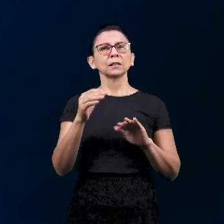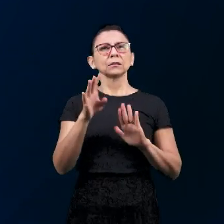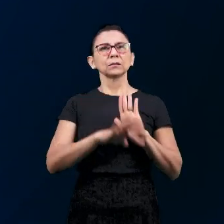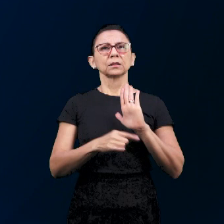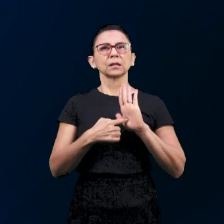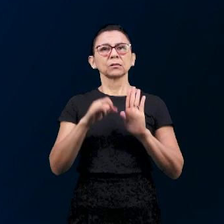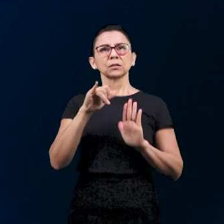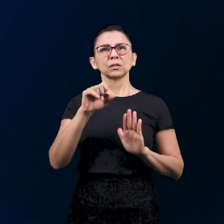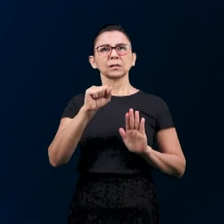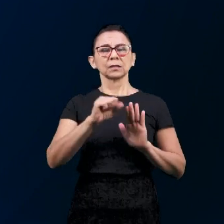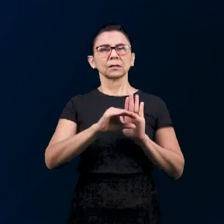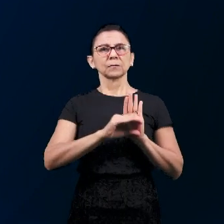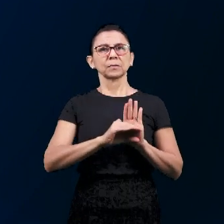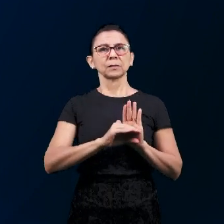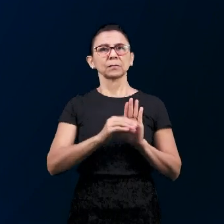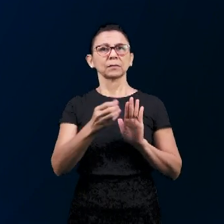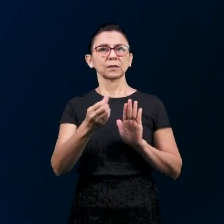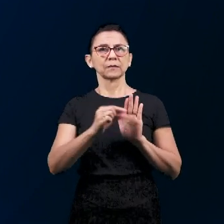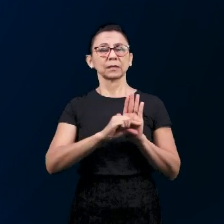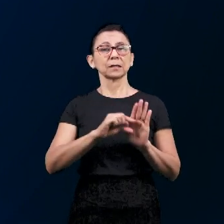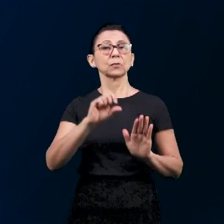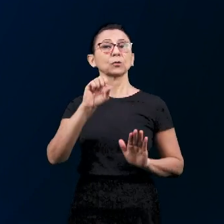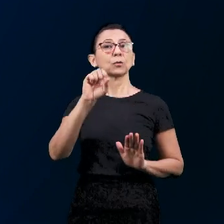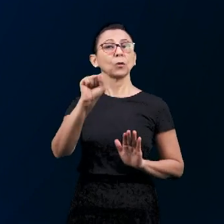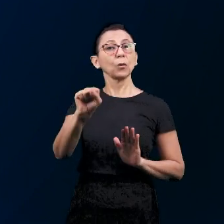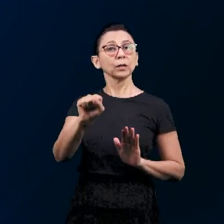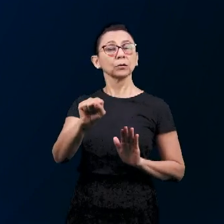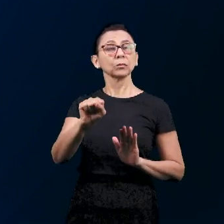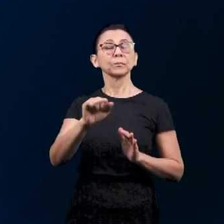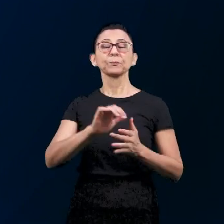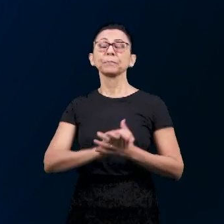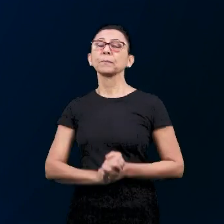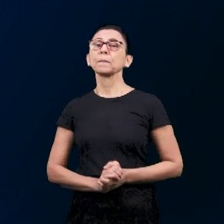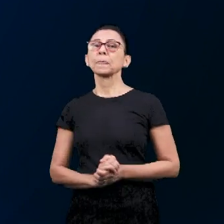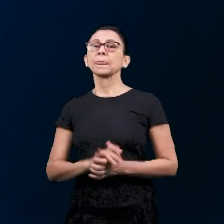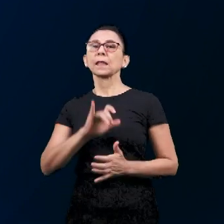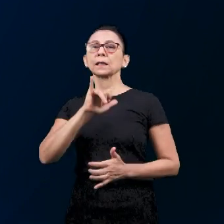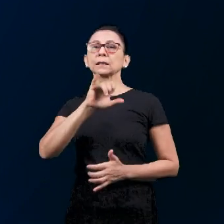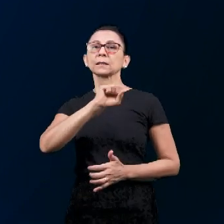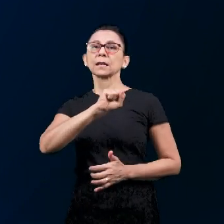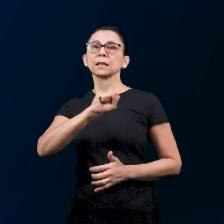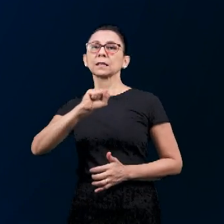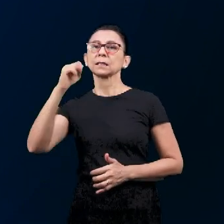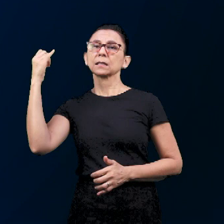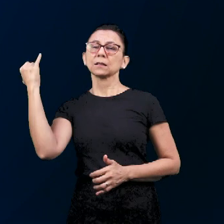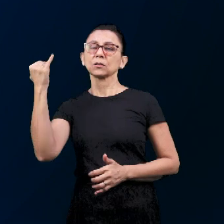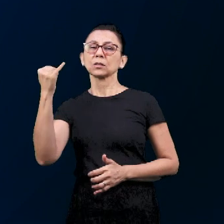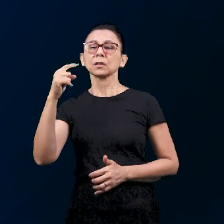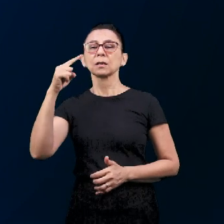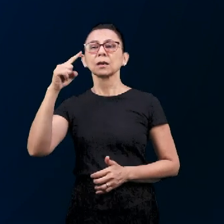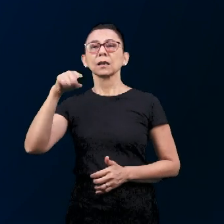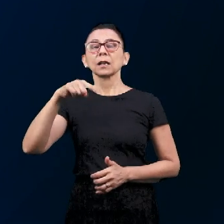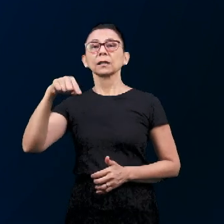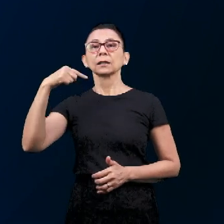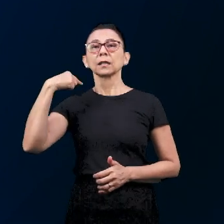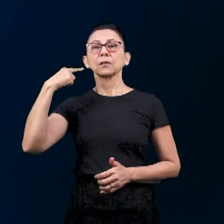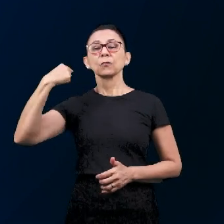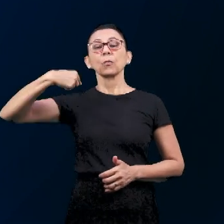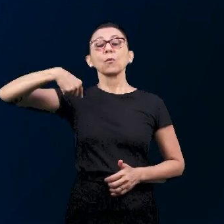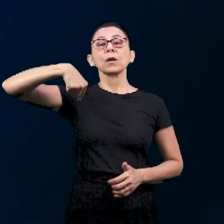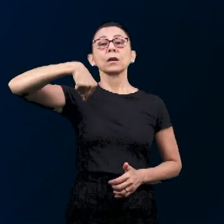chapitre 6, verset 8. À qui enverrai-je et qui ira pour nous? La réponse a été, me voici,